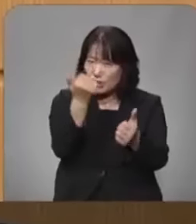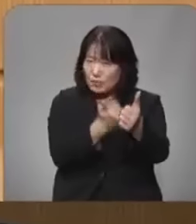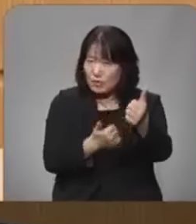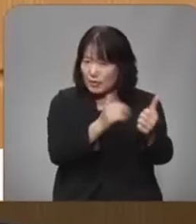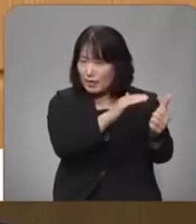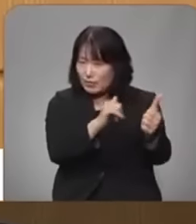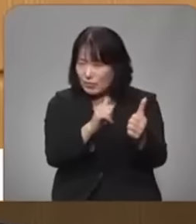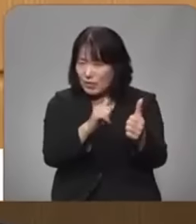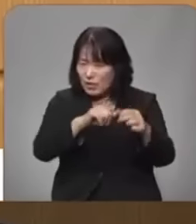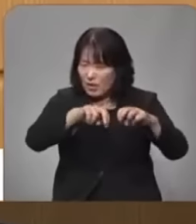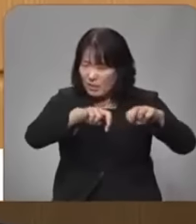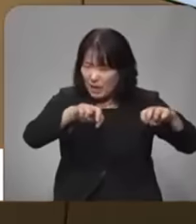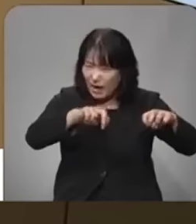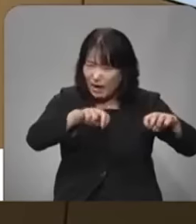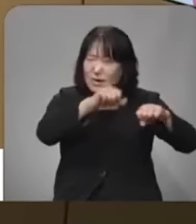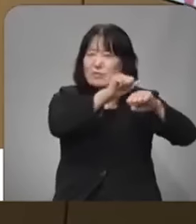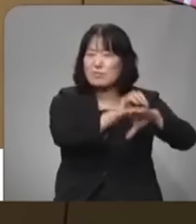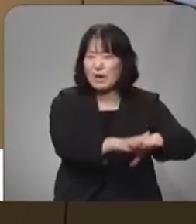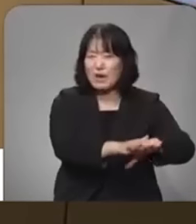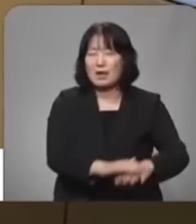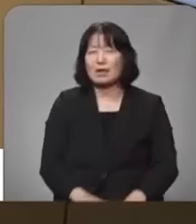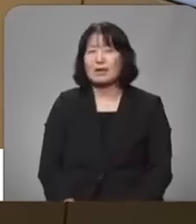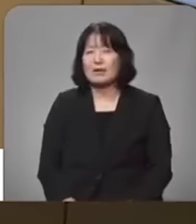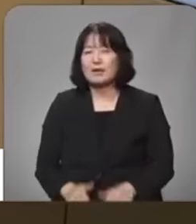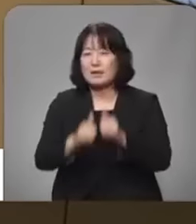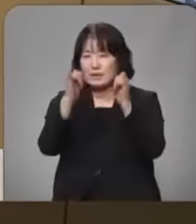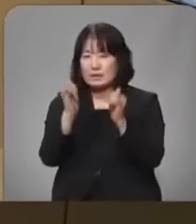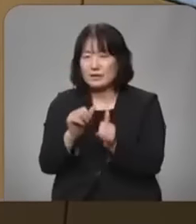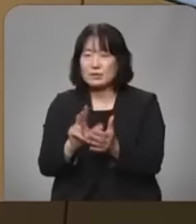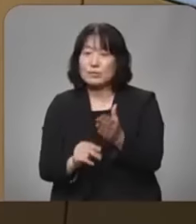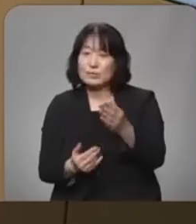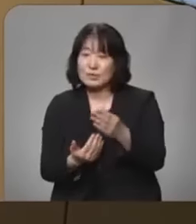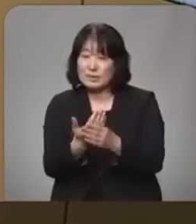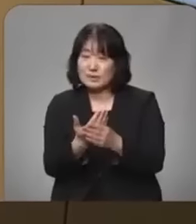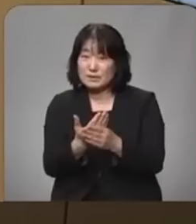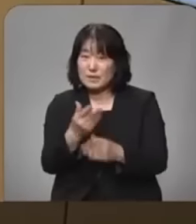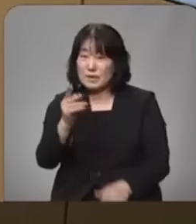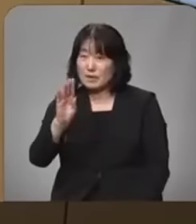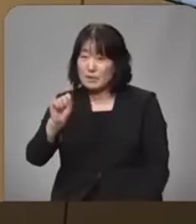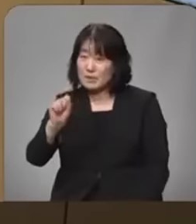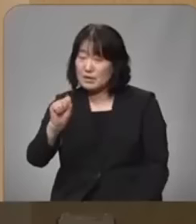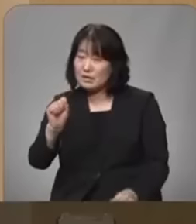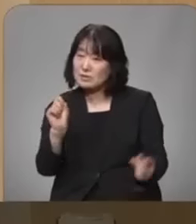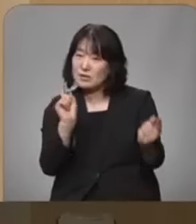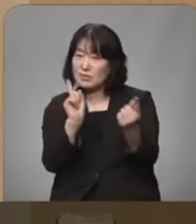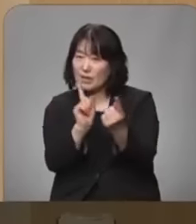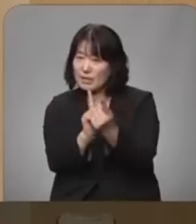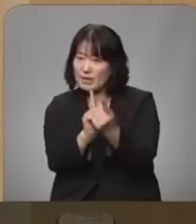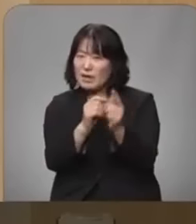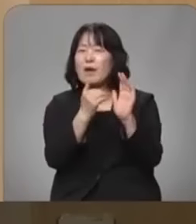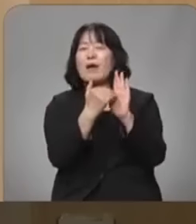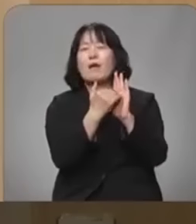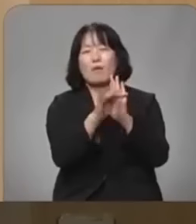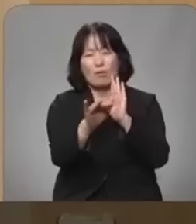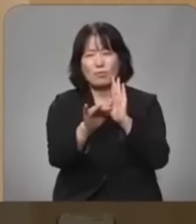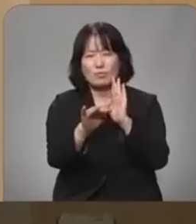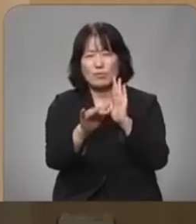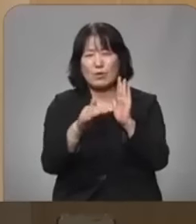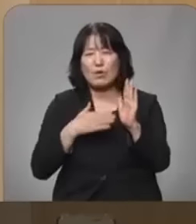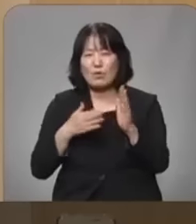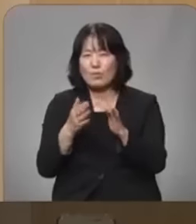무산됐습니다 이단 사회적 장에도 김군수는 취재진과 만남을 거부한 채 뚜렷한 입장을 내놓지 않고